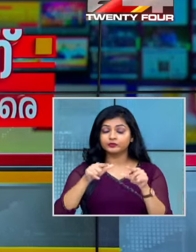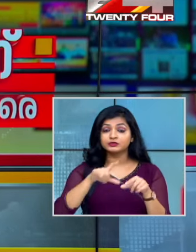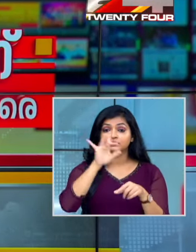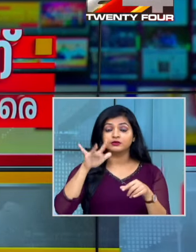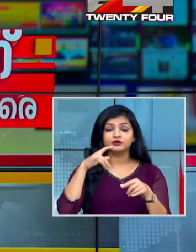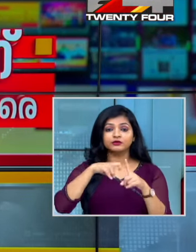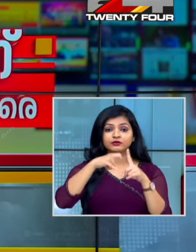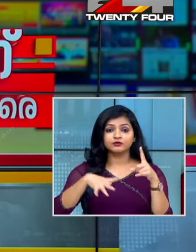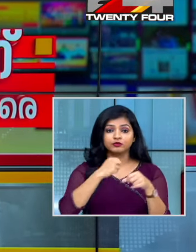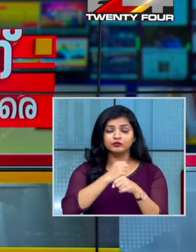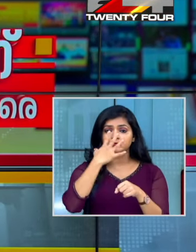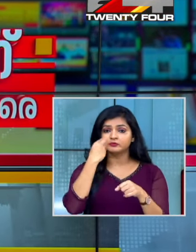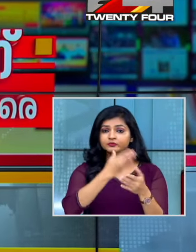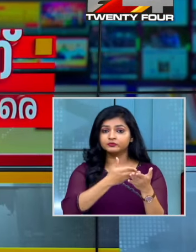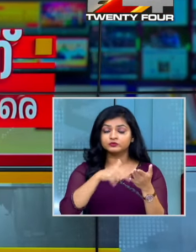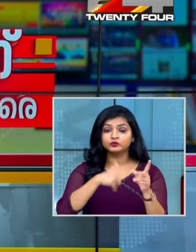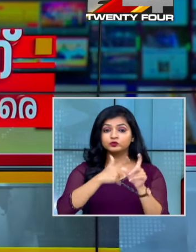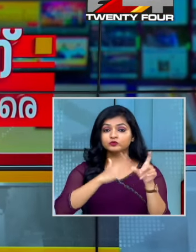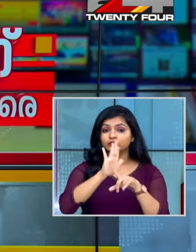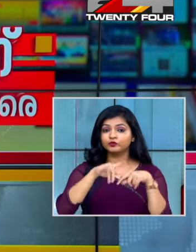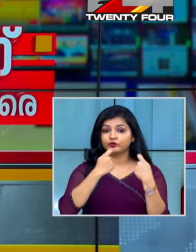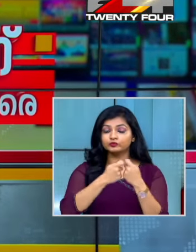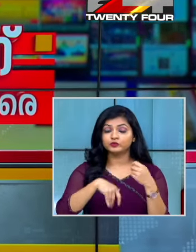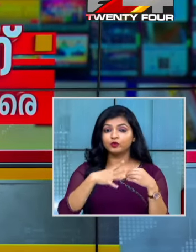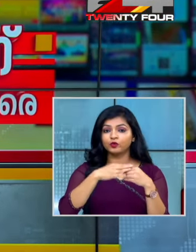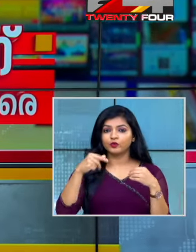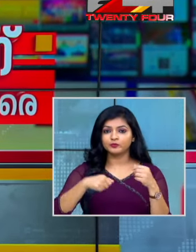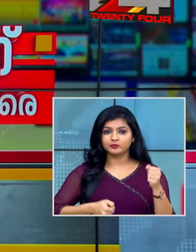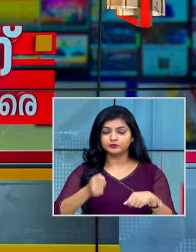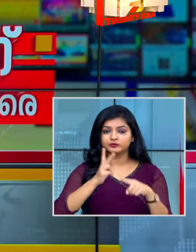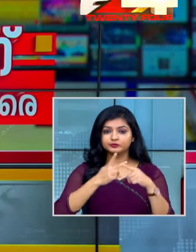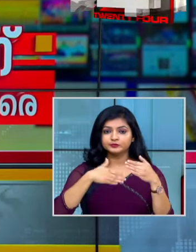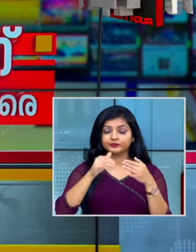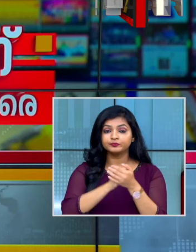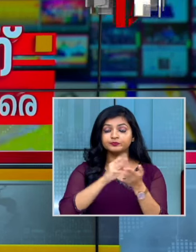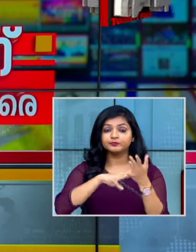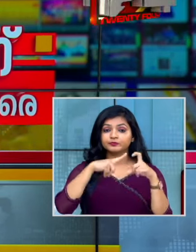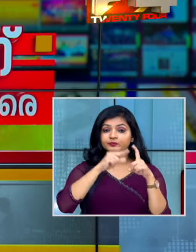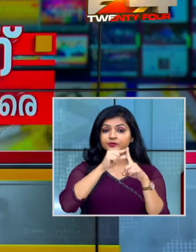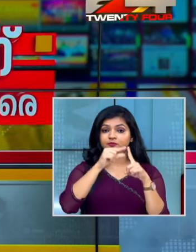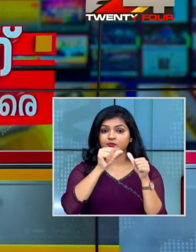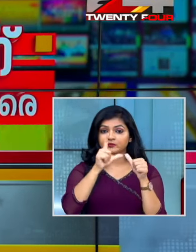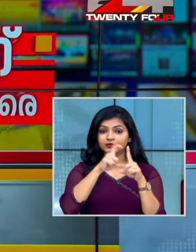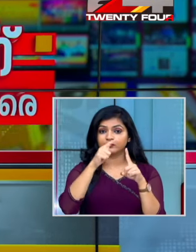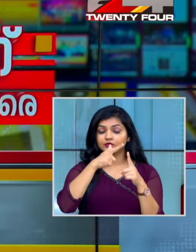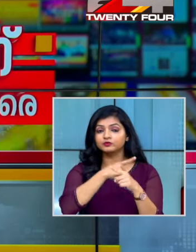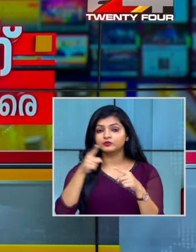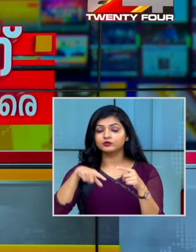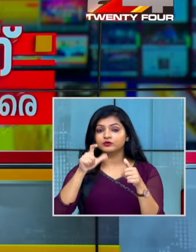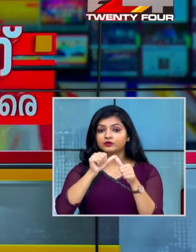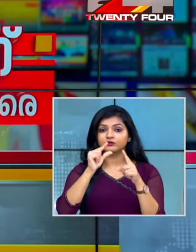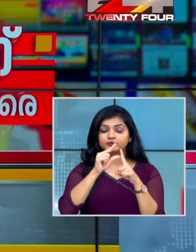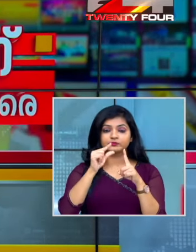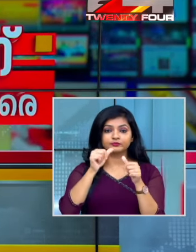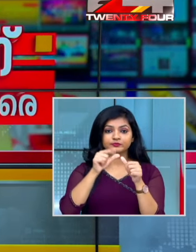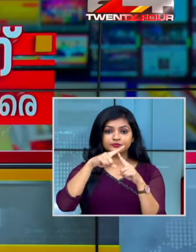കേരള സർക്കാരുകൾ അവഗണിക്കുന്നു എന്നാരോപിച്ച് യൂത്ത് കോൺഗ്രസ് നടത്തുന്ന ലോങ് മാർച്ച് പുരോഗമിക്കുകയാണ്. മേപ്പാടിയിൽ നിന്നും കൽപ്പറ്റയിലേക്കാണ് ലോങ് മാർച്ച്. യൂത്ത് കോൺഗ്രസ്